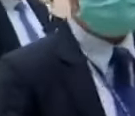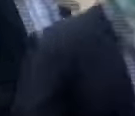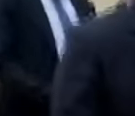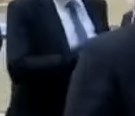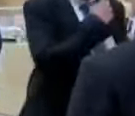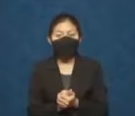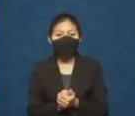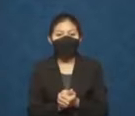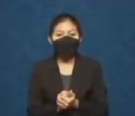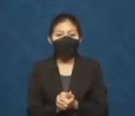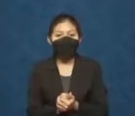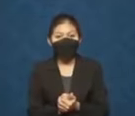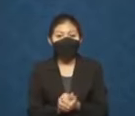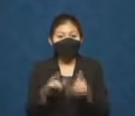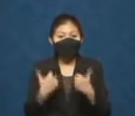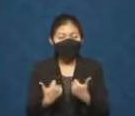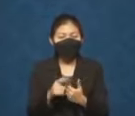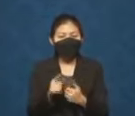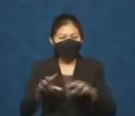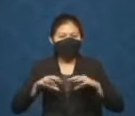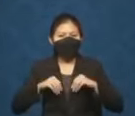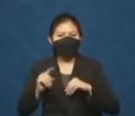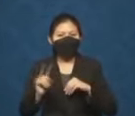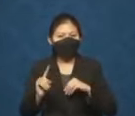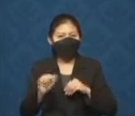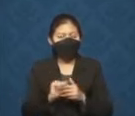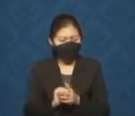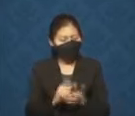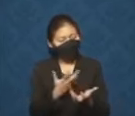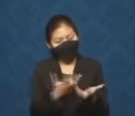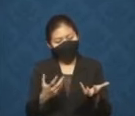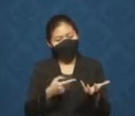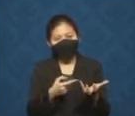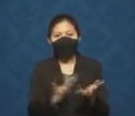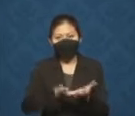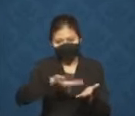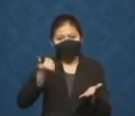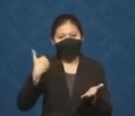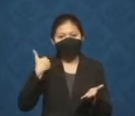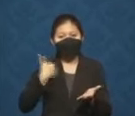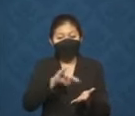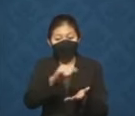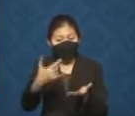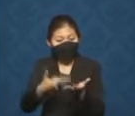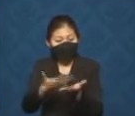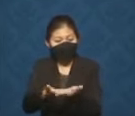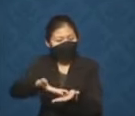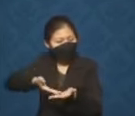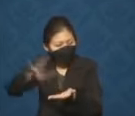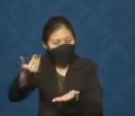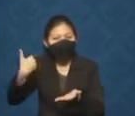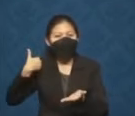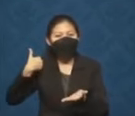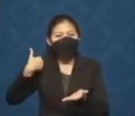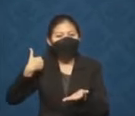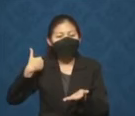งเนี่ยมีทั้งการชี้แจงเรื่องการเมือง เรื่อง เศรษฐกิจเรื่องโควิดนะในส่วนของเรื่อง